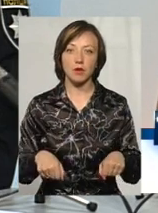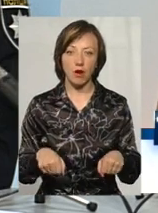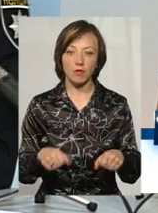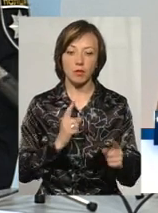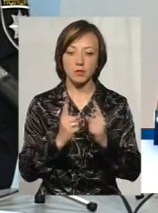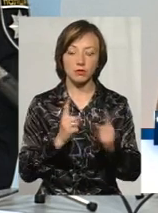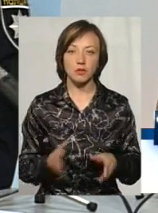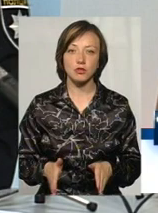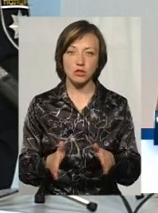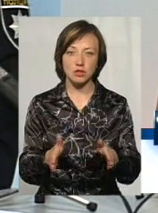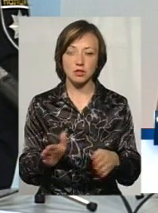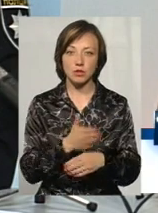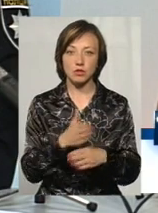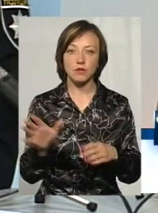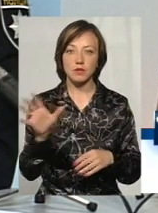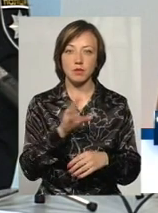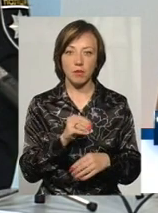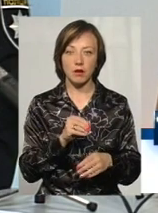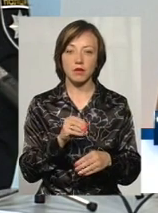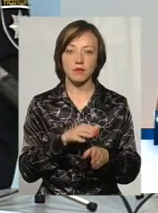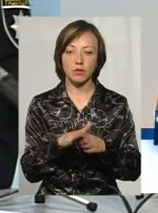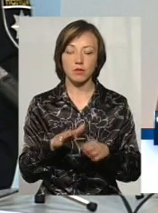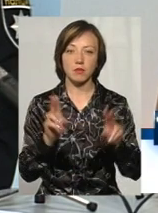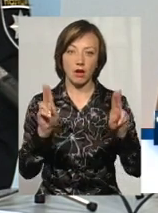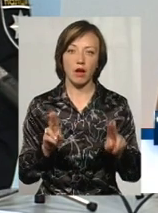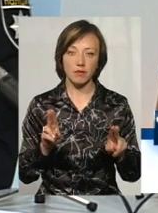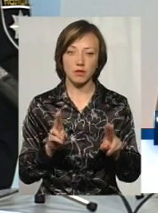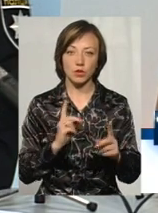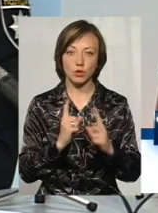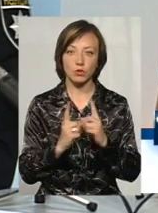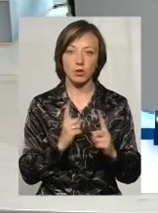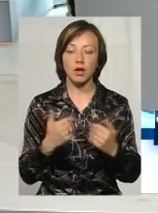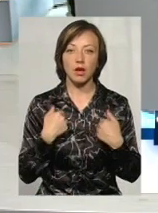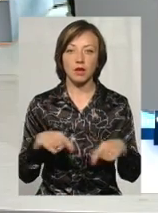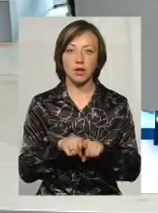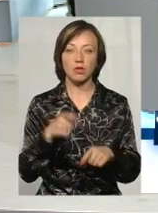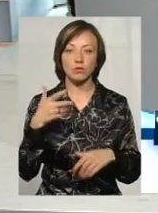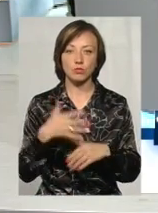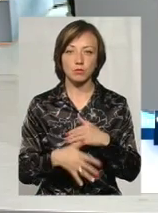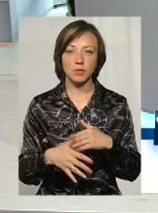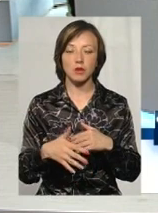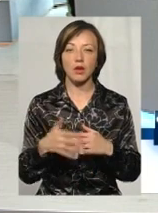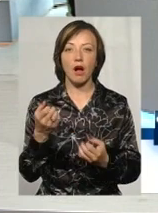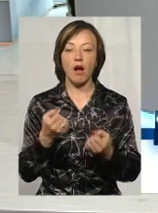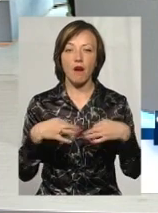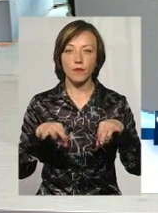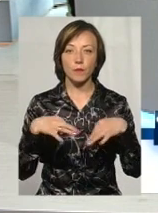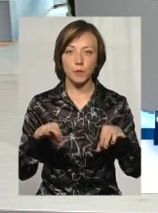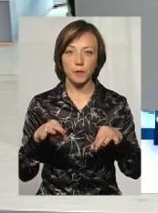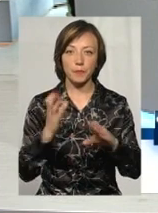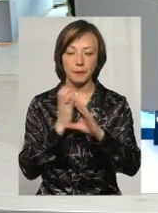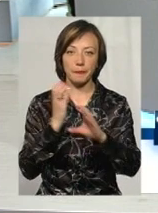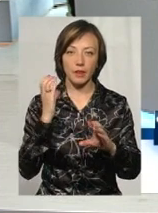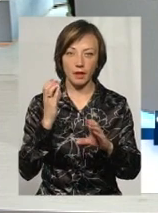проїзною частиною і з усіма дотриманням правил дорожнього руху. Я так розумію, питання ще було про далекобійників, які свої фури загружають